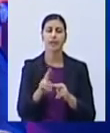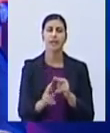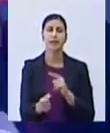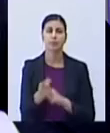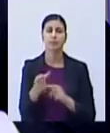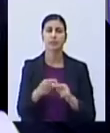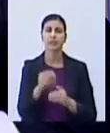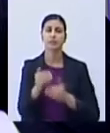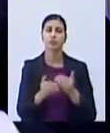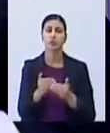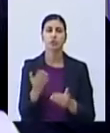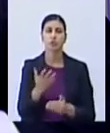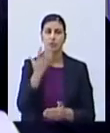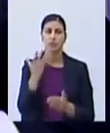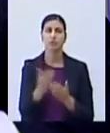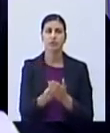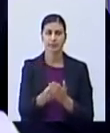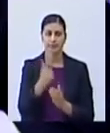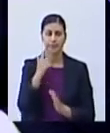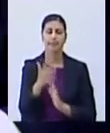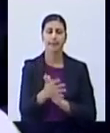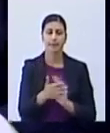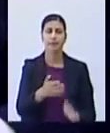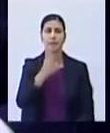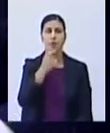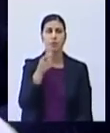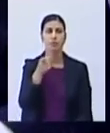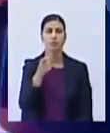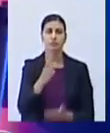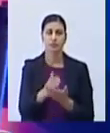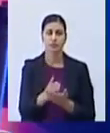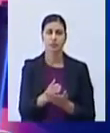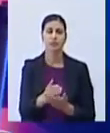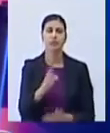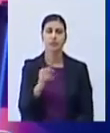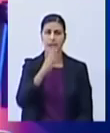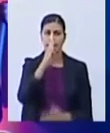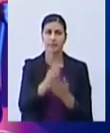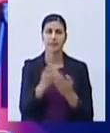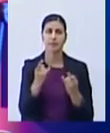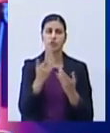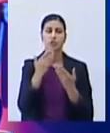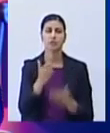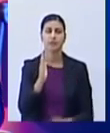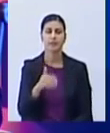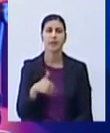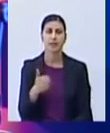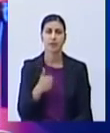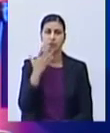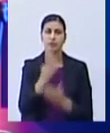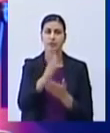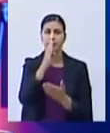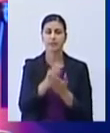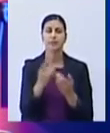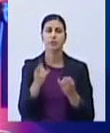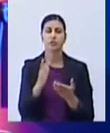ეს პრიორიტეტები, რომელიც ჩვენ გვაქვს ამ საკითხს მაყურებელია ხაზზე და მის პირდაპირ ეთერში დასვამს საკითხს. გამარჯობა, თქვენ პირდაპირ